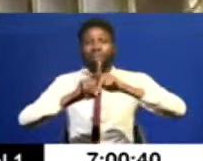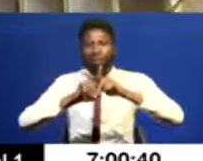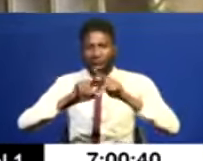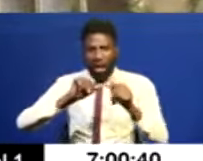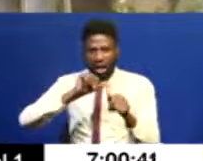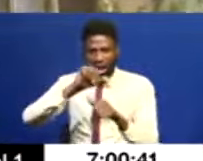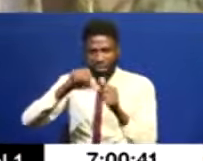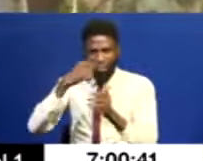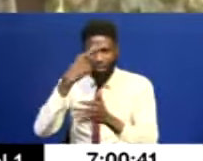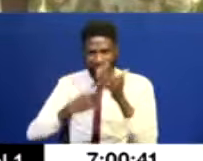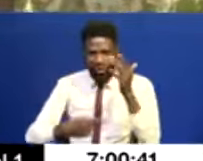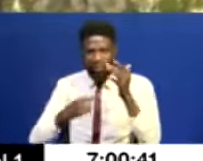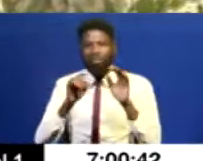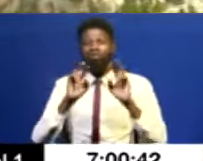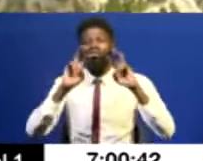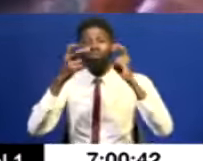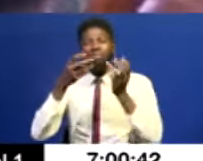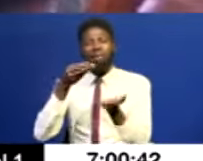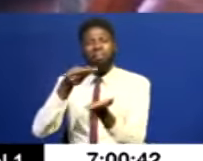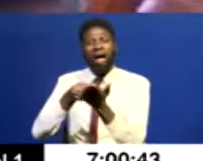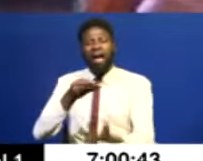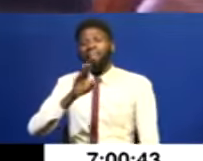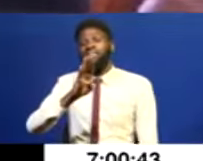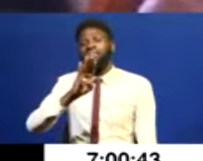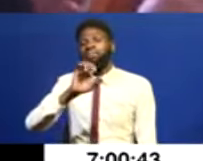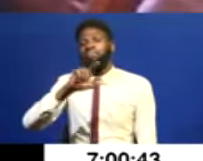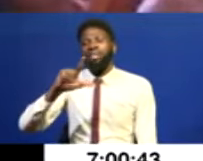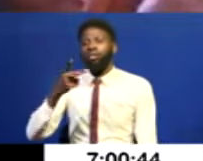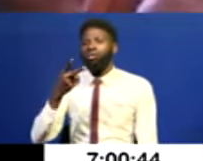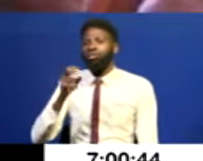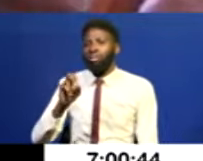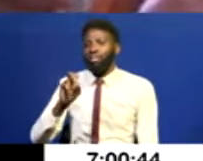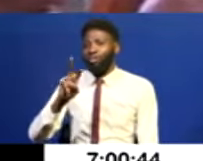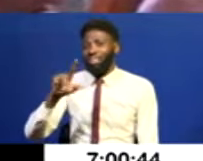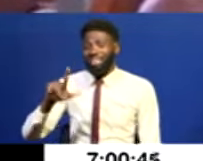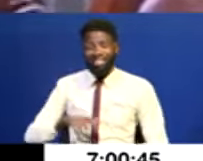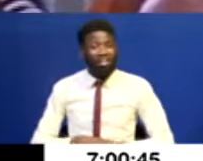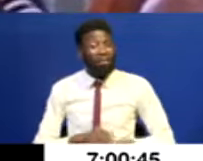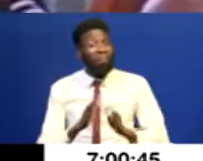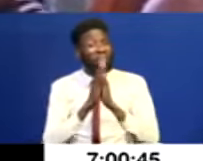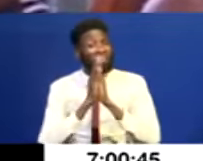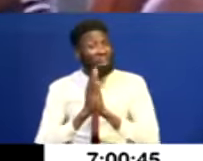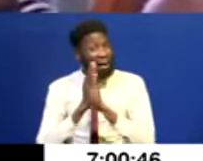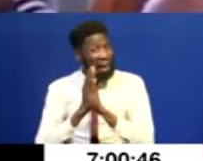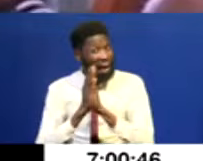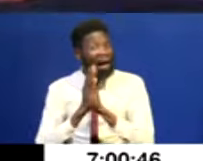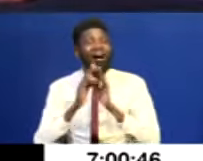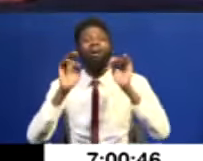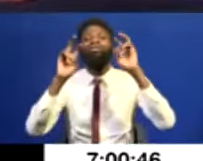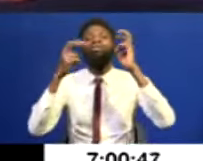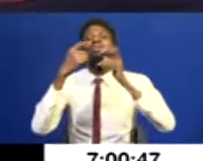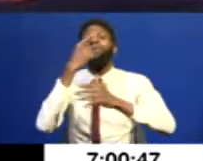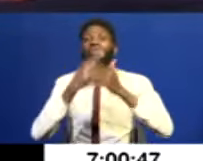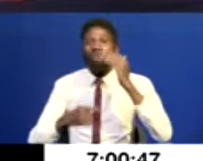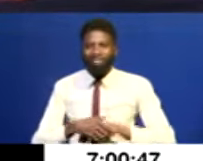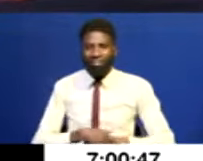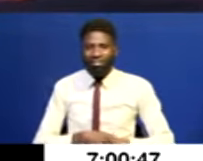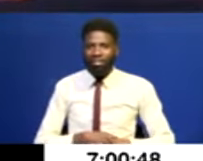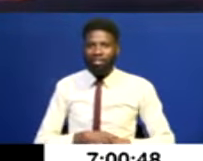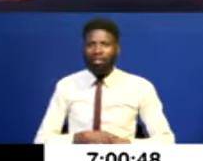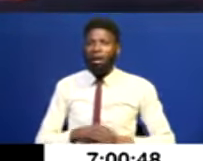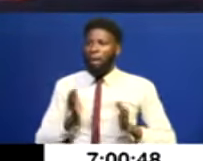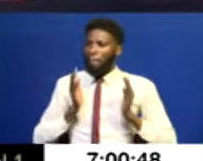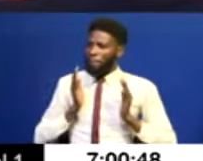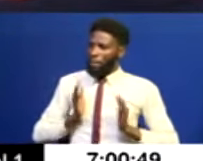fedha wa mwaka 2023 yaliandaliwa chini ya kauli mbiu maridhiano kati ya Mungu na mwanadamu. Akihutubia